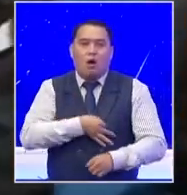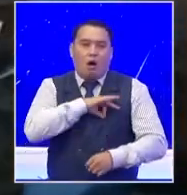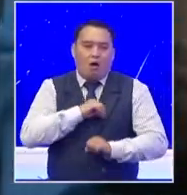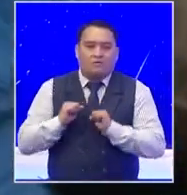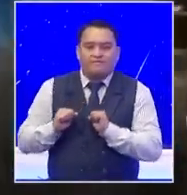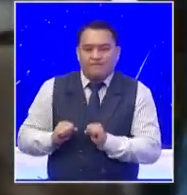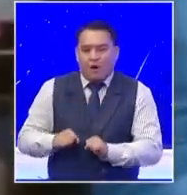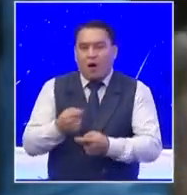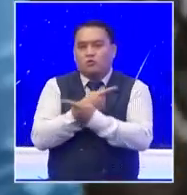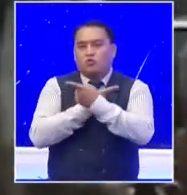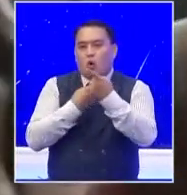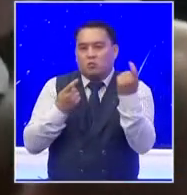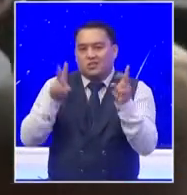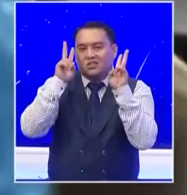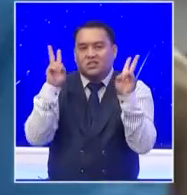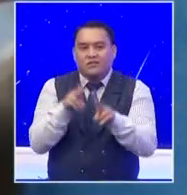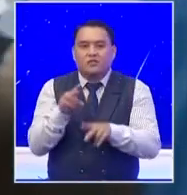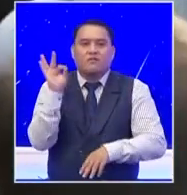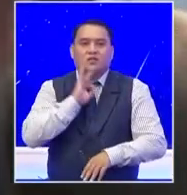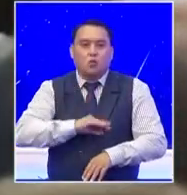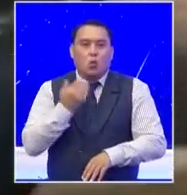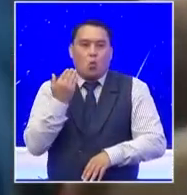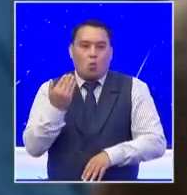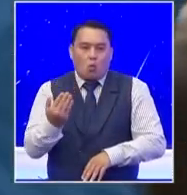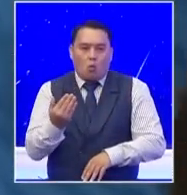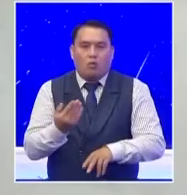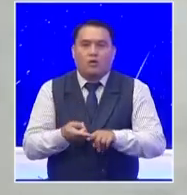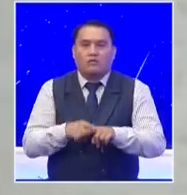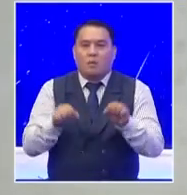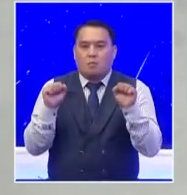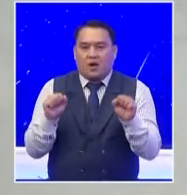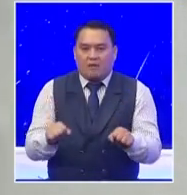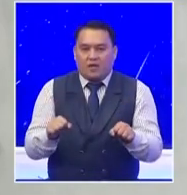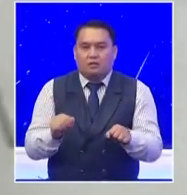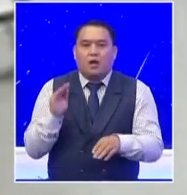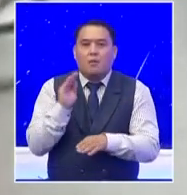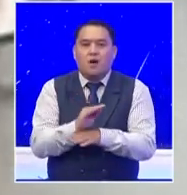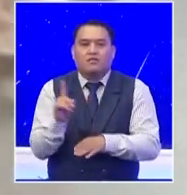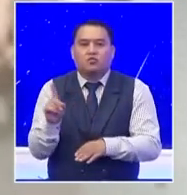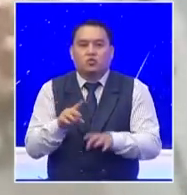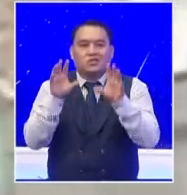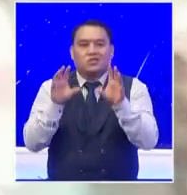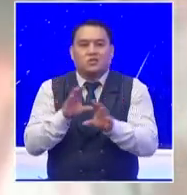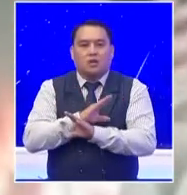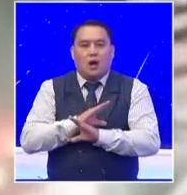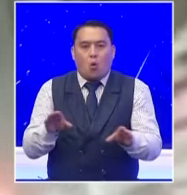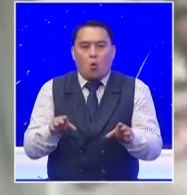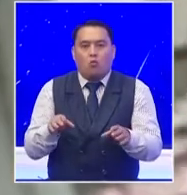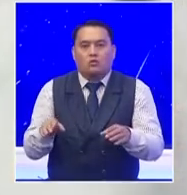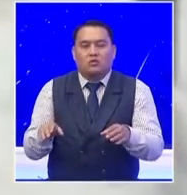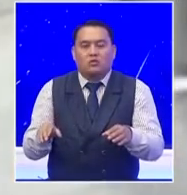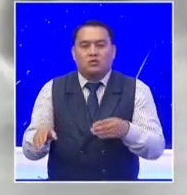Игорь Бушманов сообщил, что пока неизвестно, воспользуется ли его подзащитный данным правом. Он добавил, что за незаконное привлечение